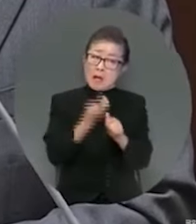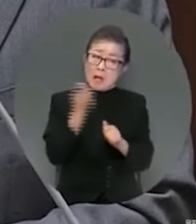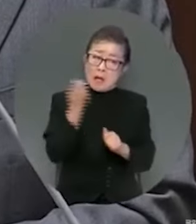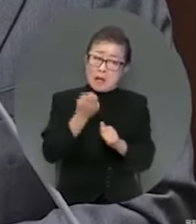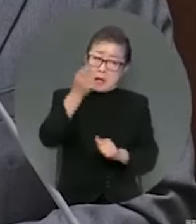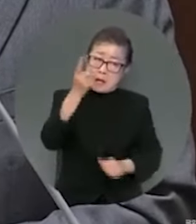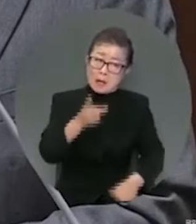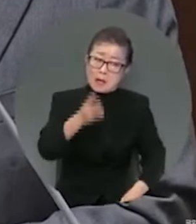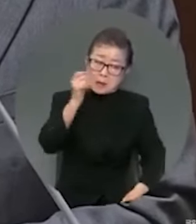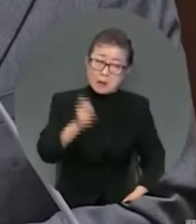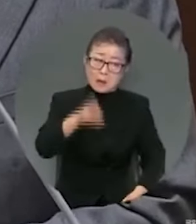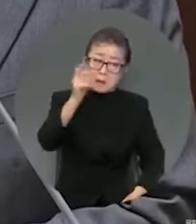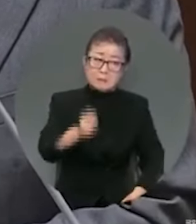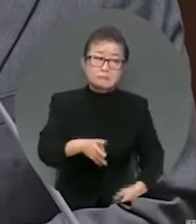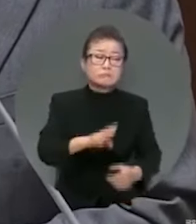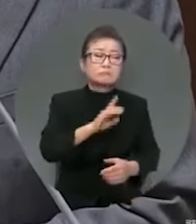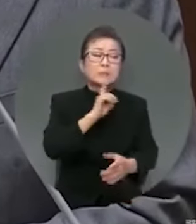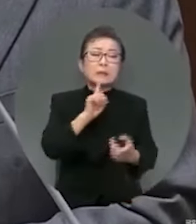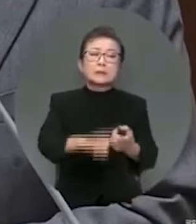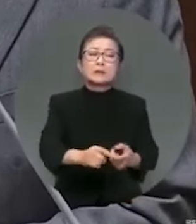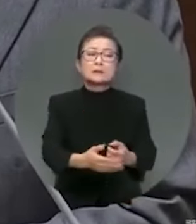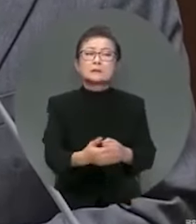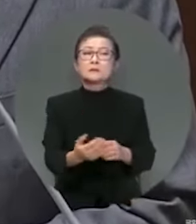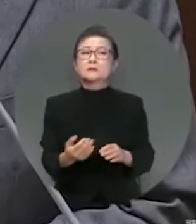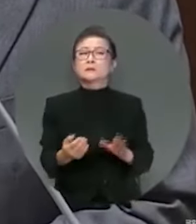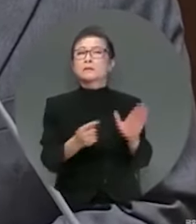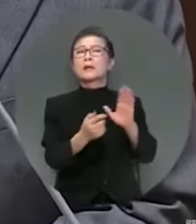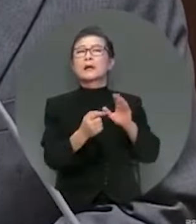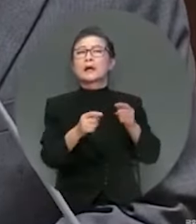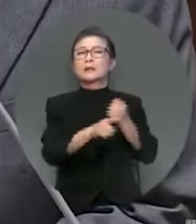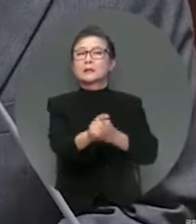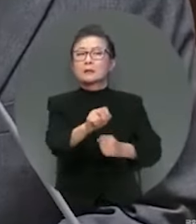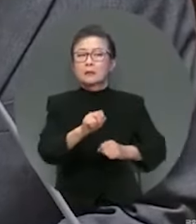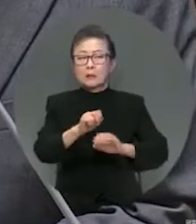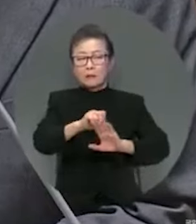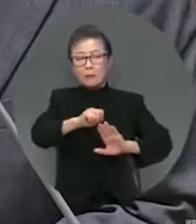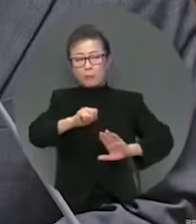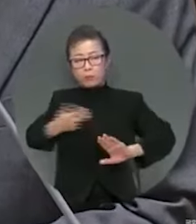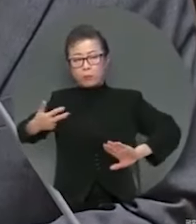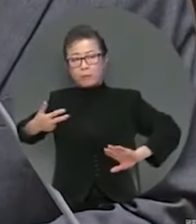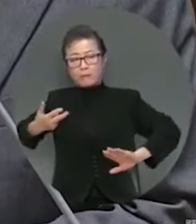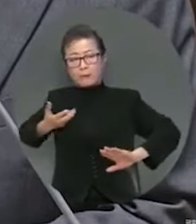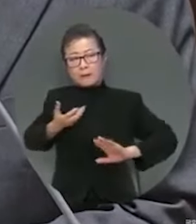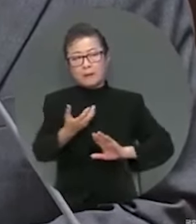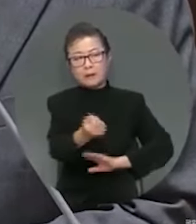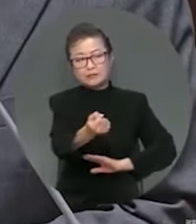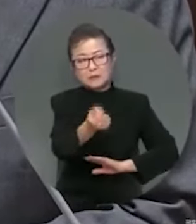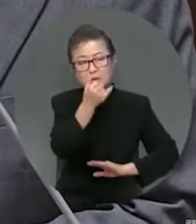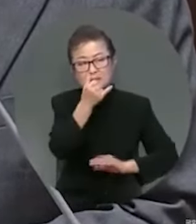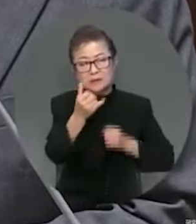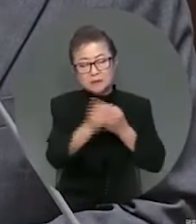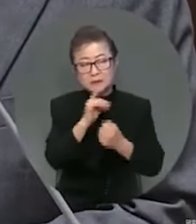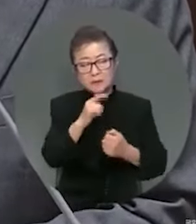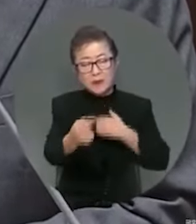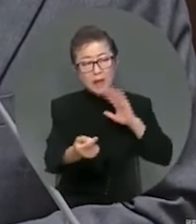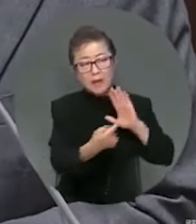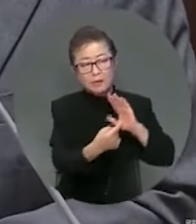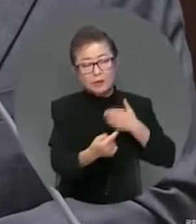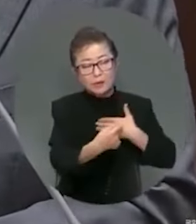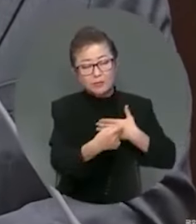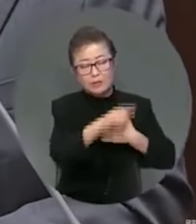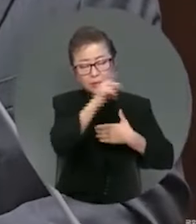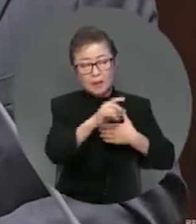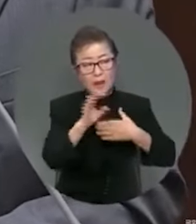극단주의 세력의 지지를 받기 위해서 그런 극단적 행위를 반복하는 것이다, 이렇게 보고 있습니다.